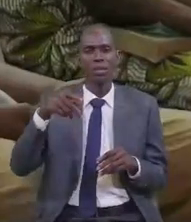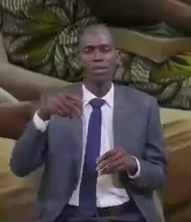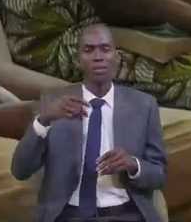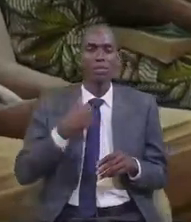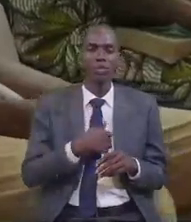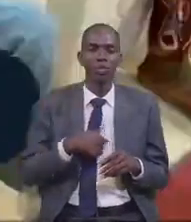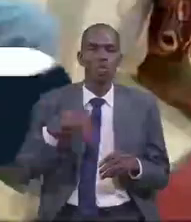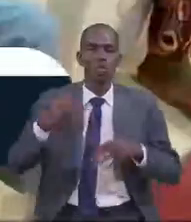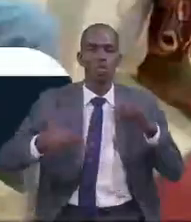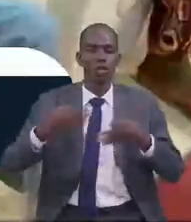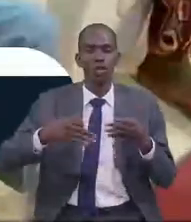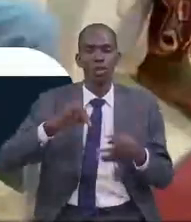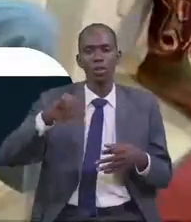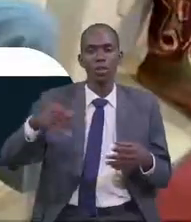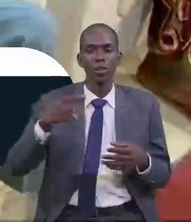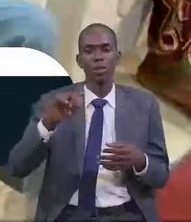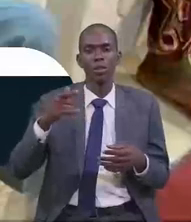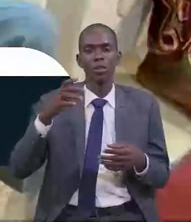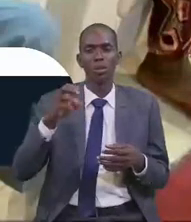Juges 16, je lis le verset 17.